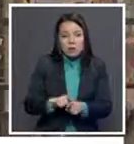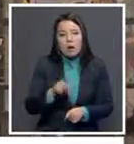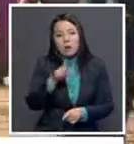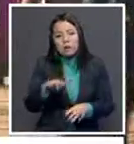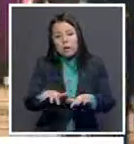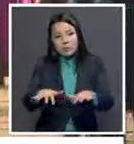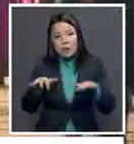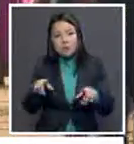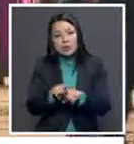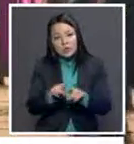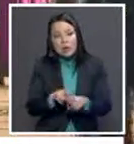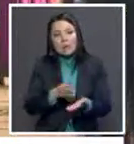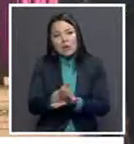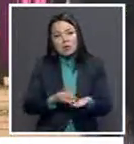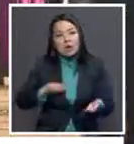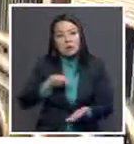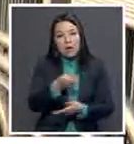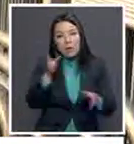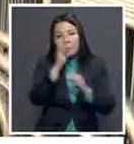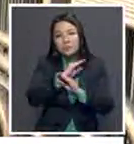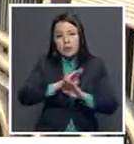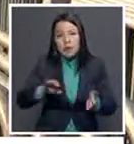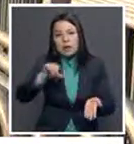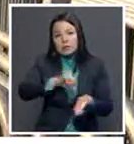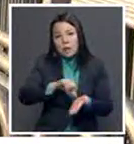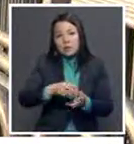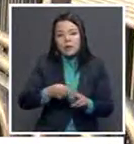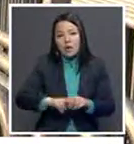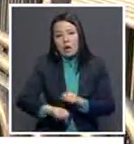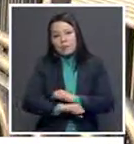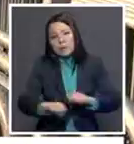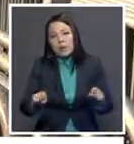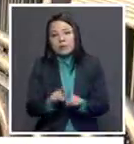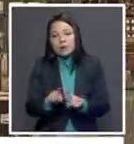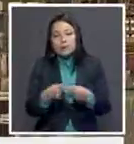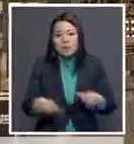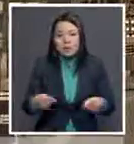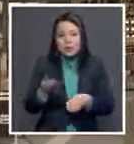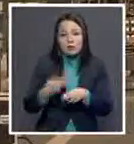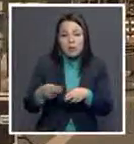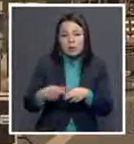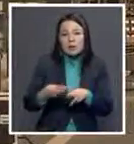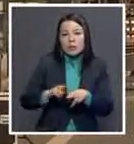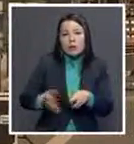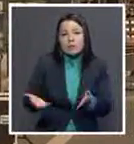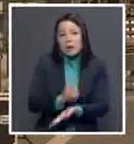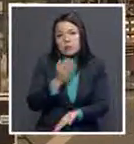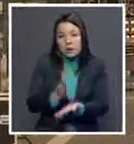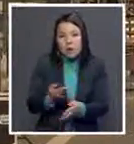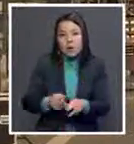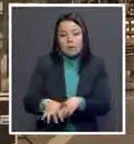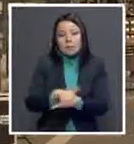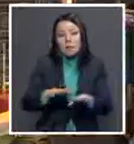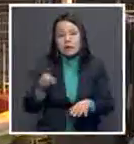шабуылдауы тиіс еді. Және күдіктілердің біреуі жалға алған пәтерден жарылғыш заттың іздері табылған. Өзге ақпаратты тәртіп сақшылары